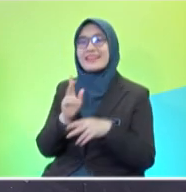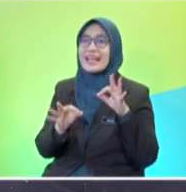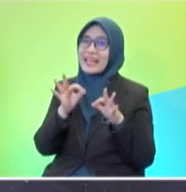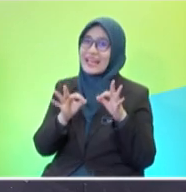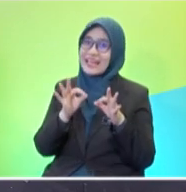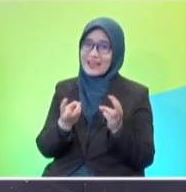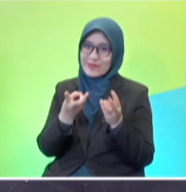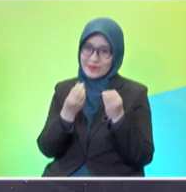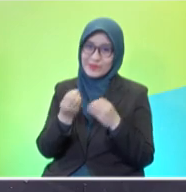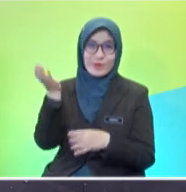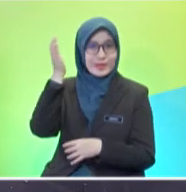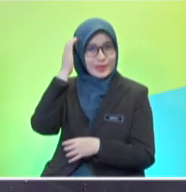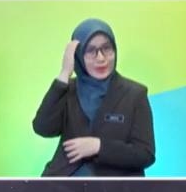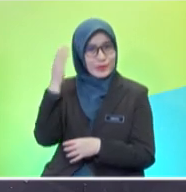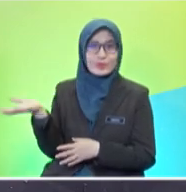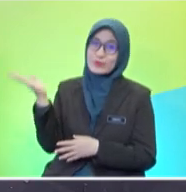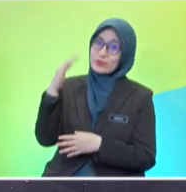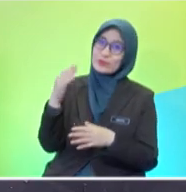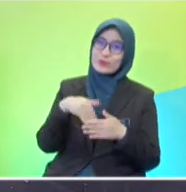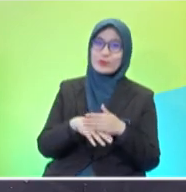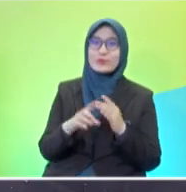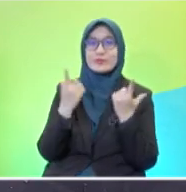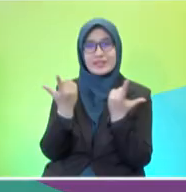Mari kita masuk kelas bersama-sama